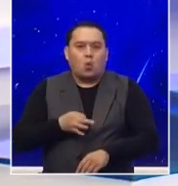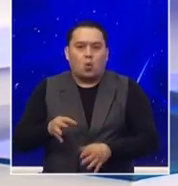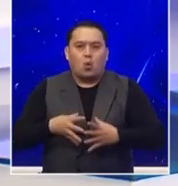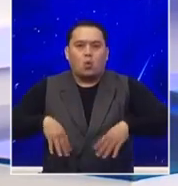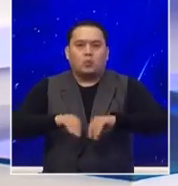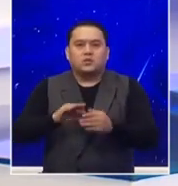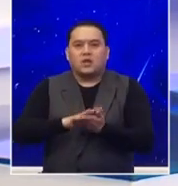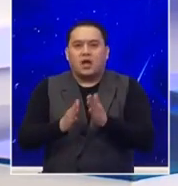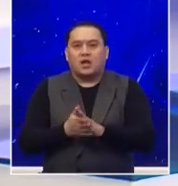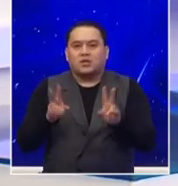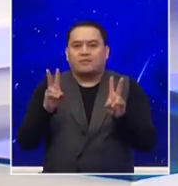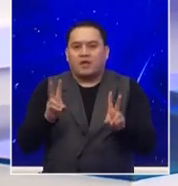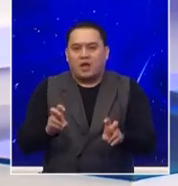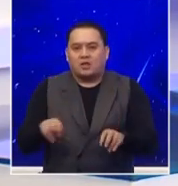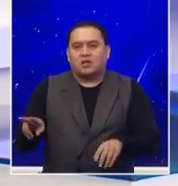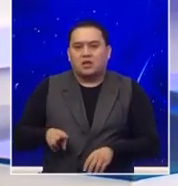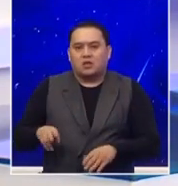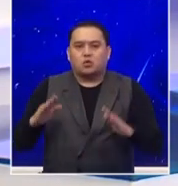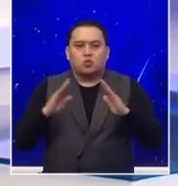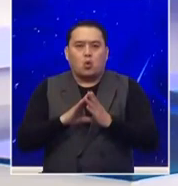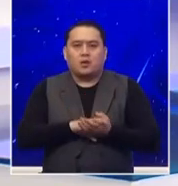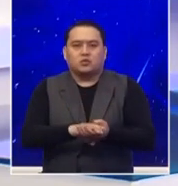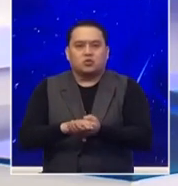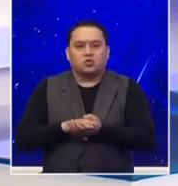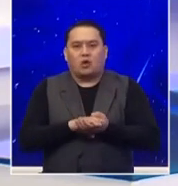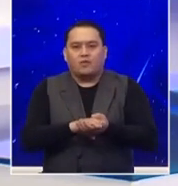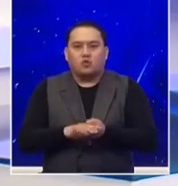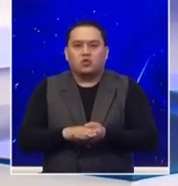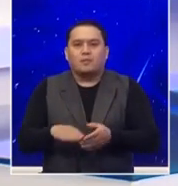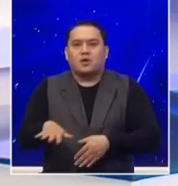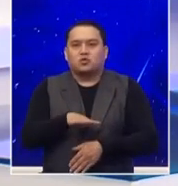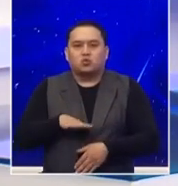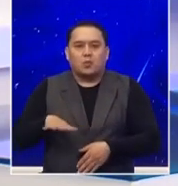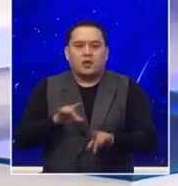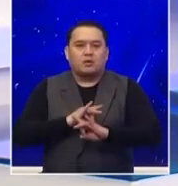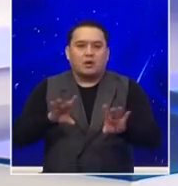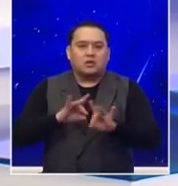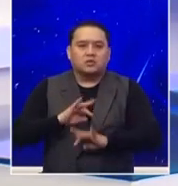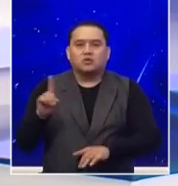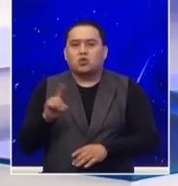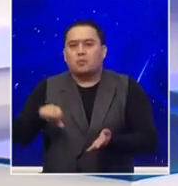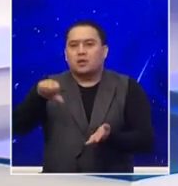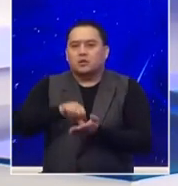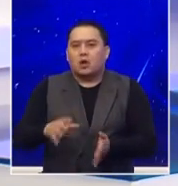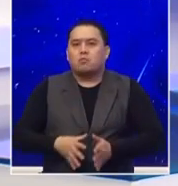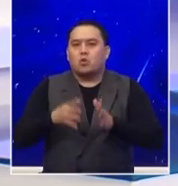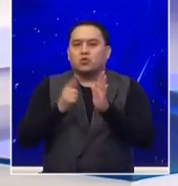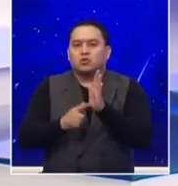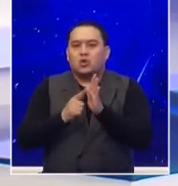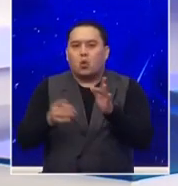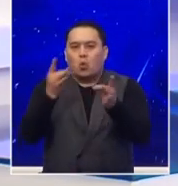Когамдык Келеса. Об этом рассказала директор Дома дружбы Сандугаш Дусенова на площадке ЖТСУ Медиа. Представители более